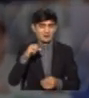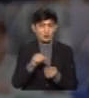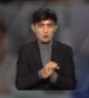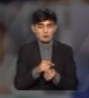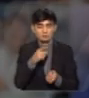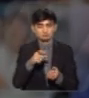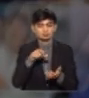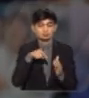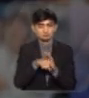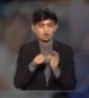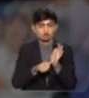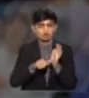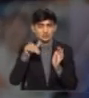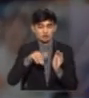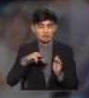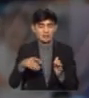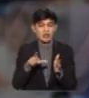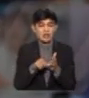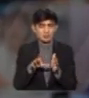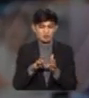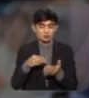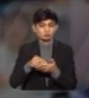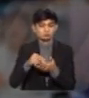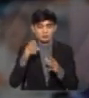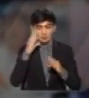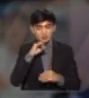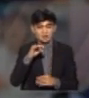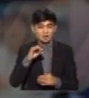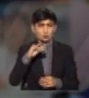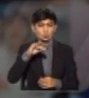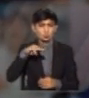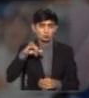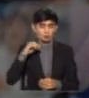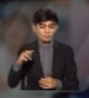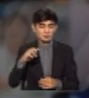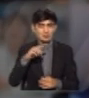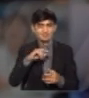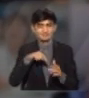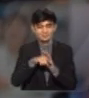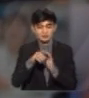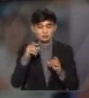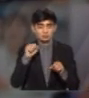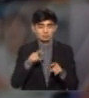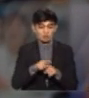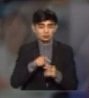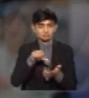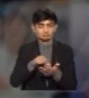60 тысяч тенге. Финальный тур конкурса пройдет на нашем YouTube-канале «Информбюро